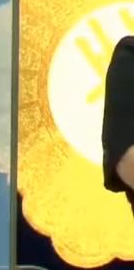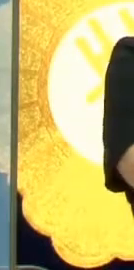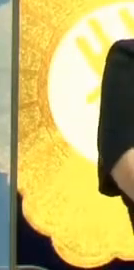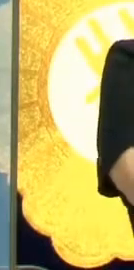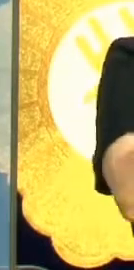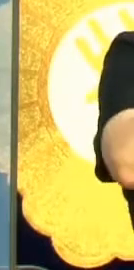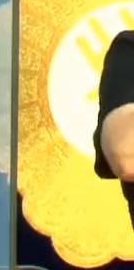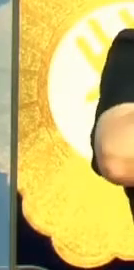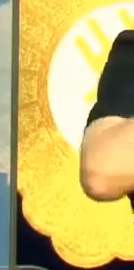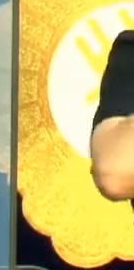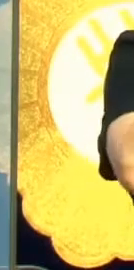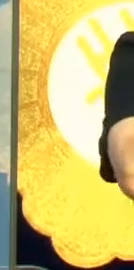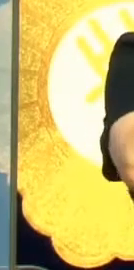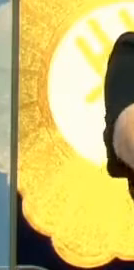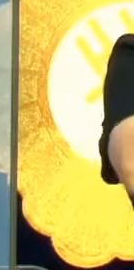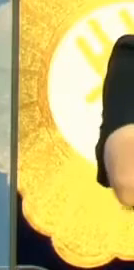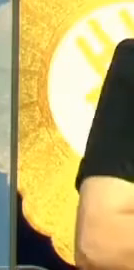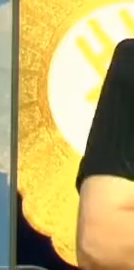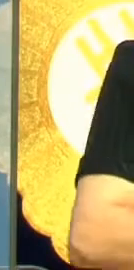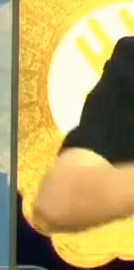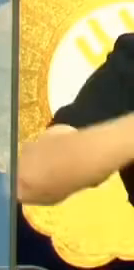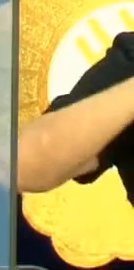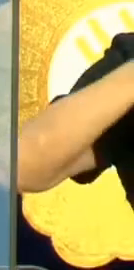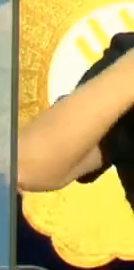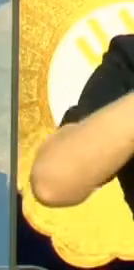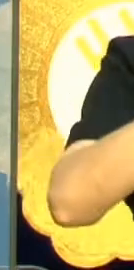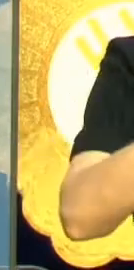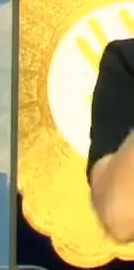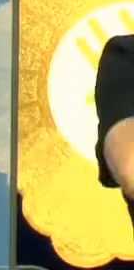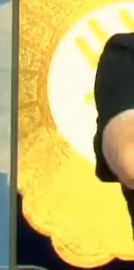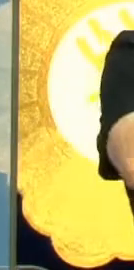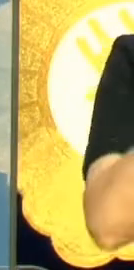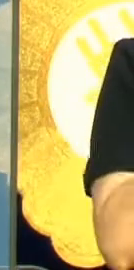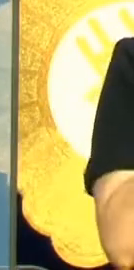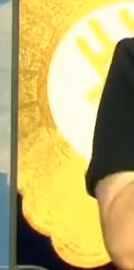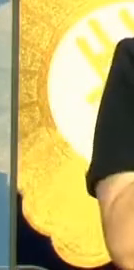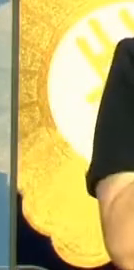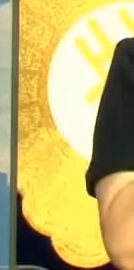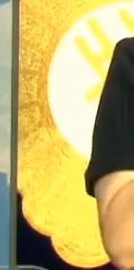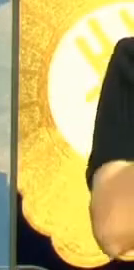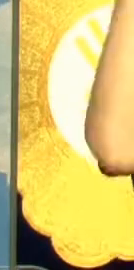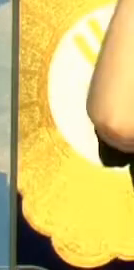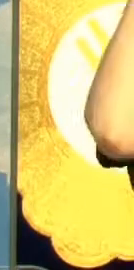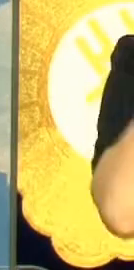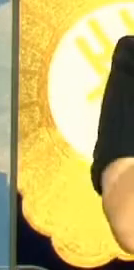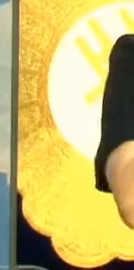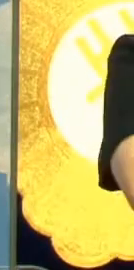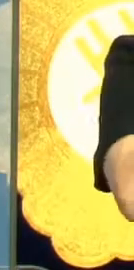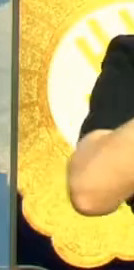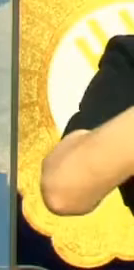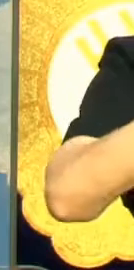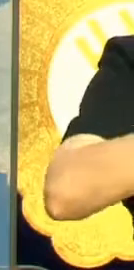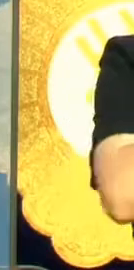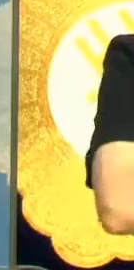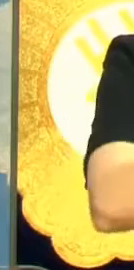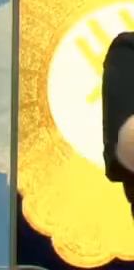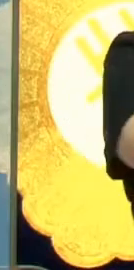법률로 정하는 바에 의하여 국가가 장애인을 보호해야 한다는 대한민국 헌법 정신과